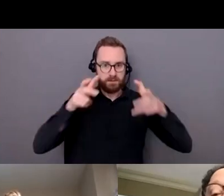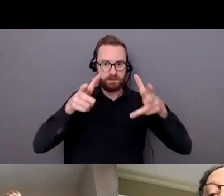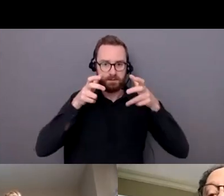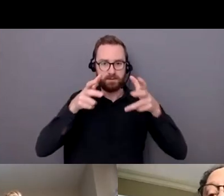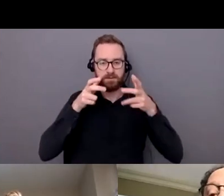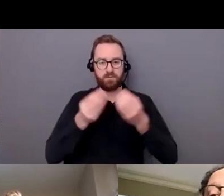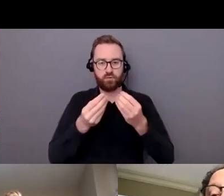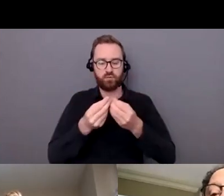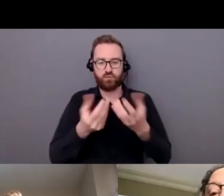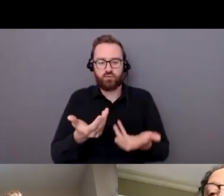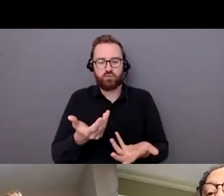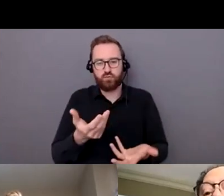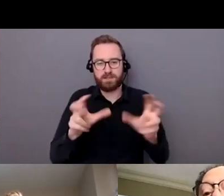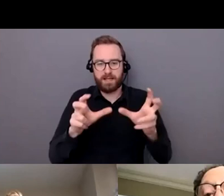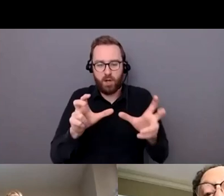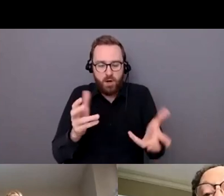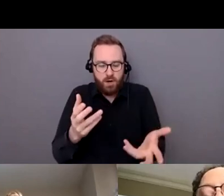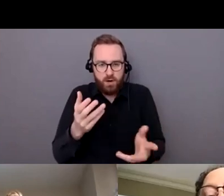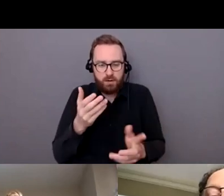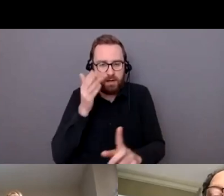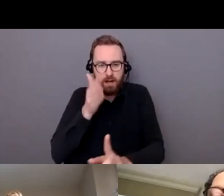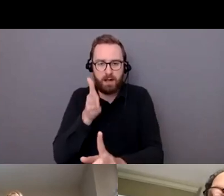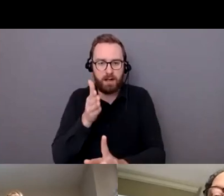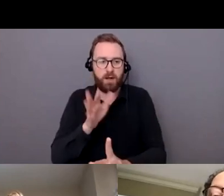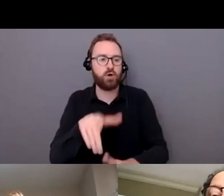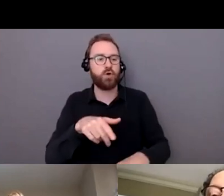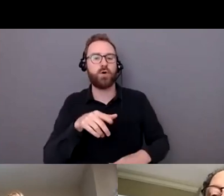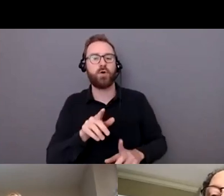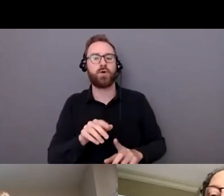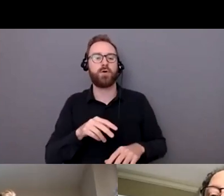le nez collé sur nos ordinateurs, ce qui n'est pas le cas quand on va à la machine à café.